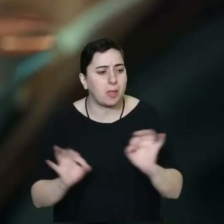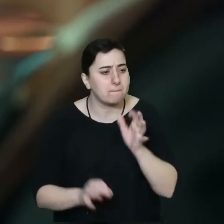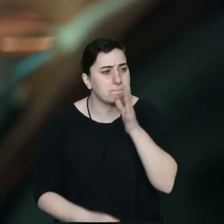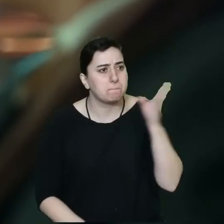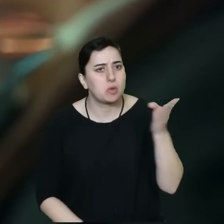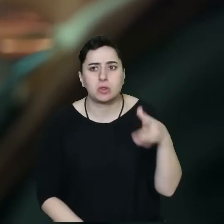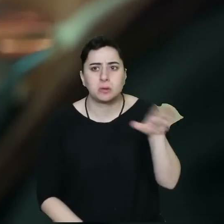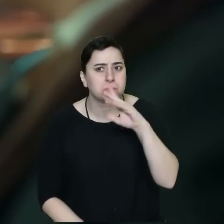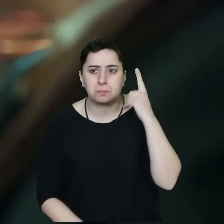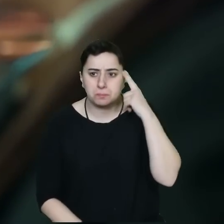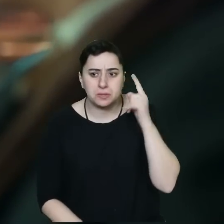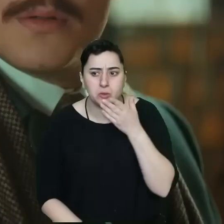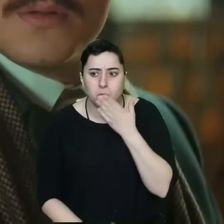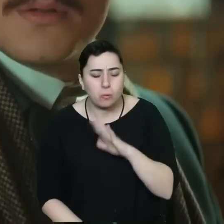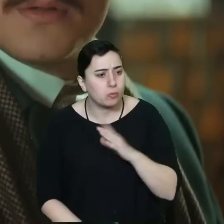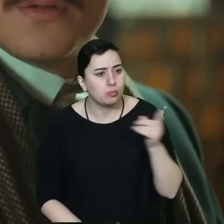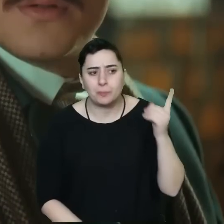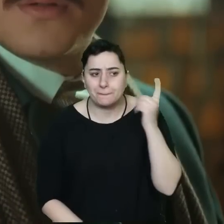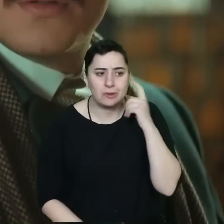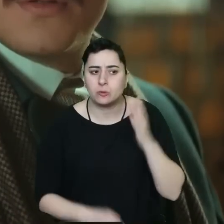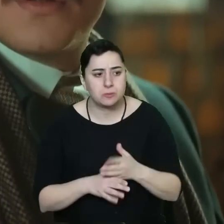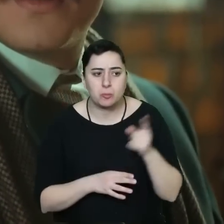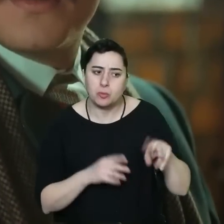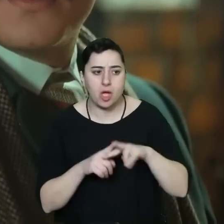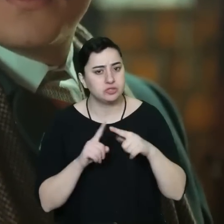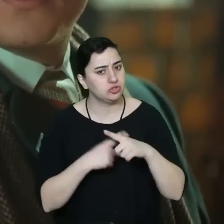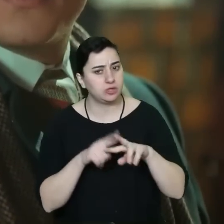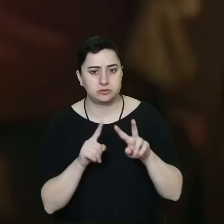bilebilir ki? Bir ajandan başka.